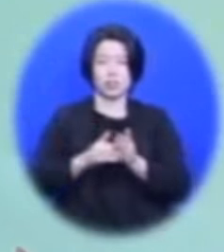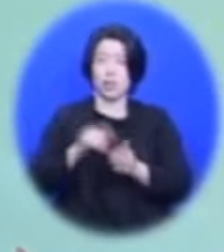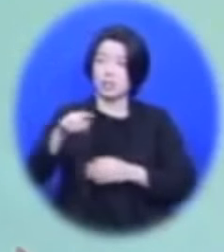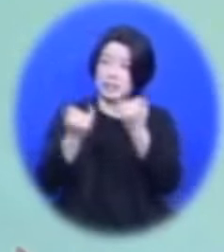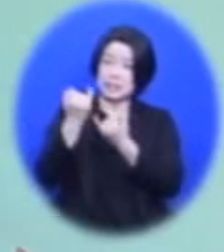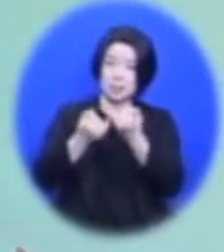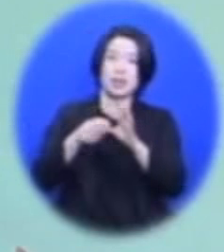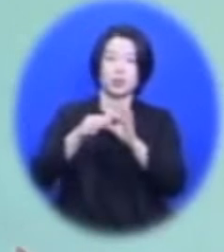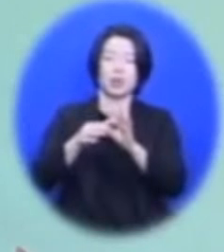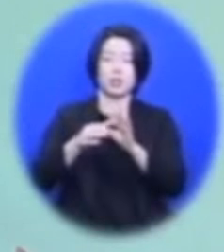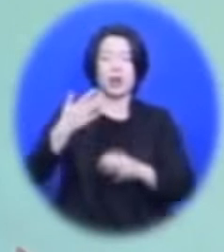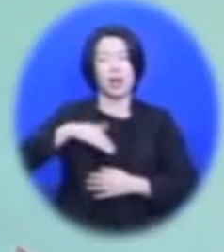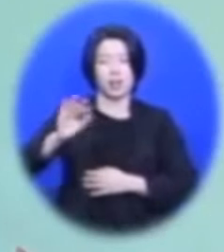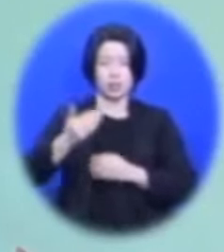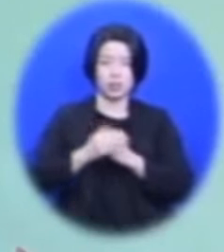통해서.